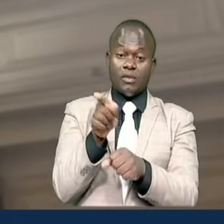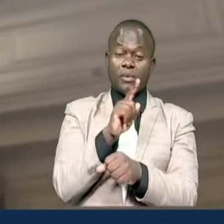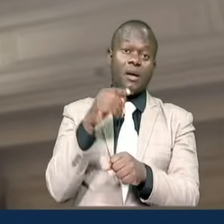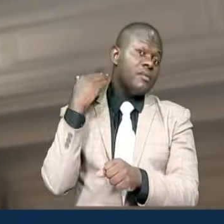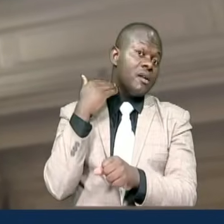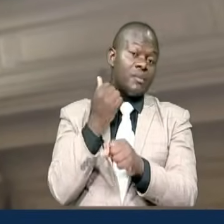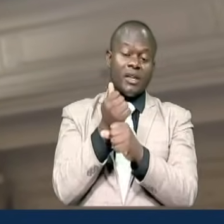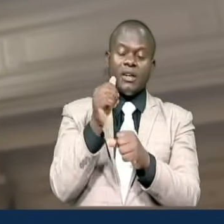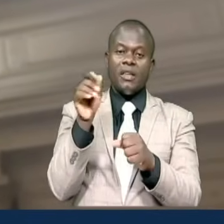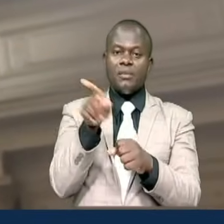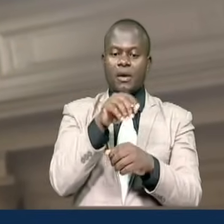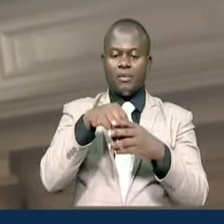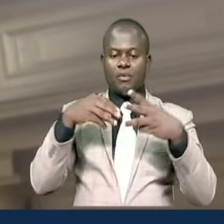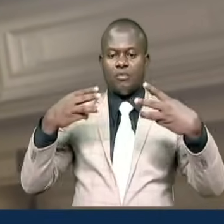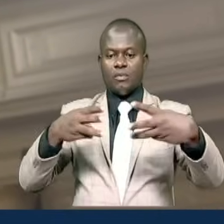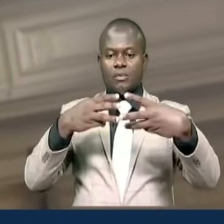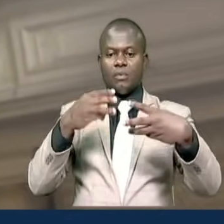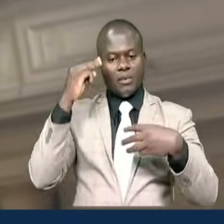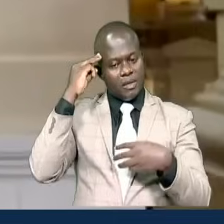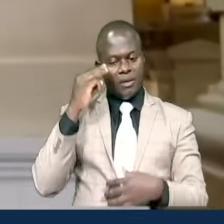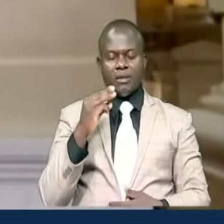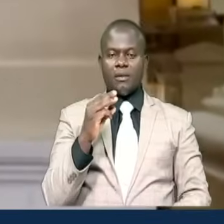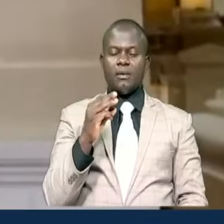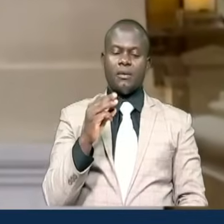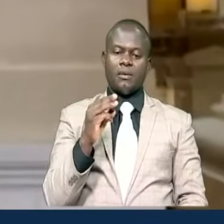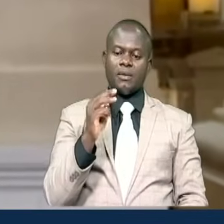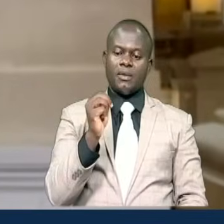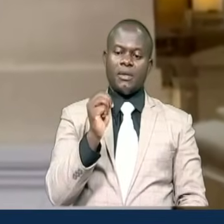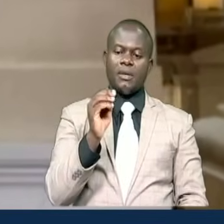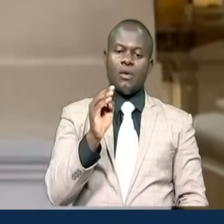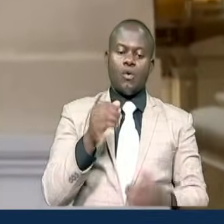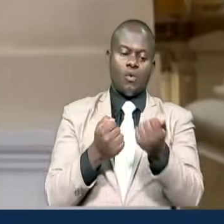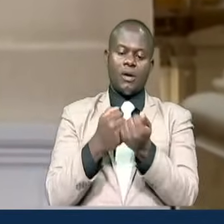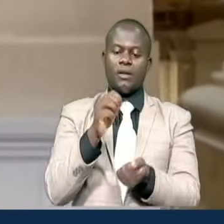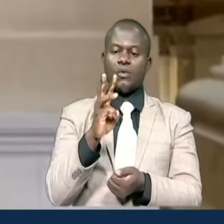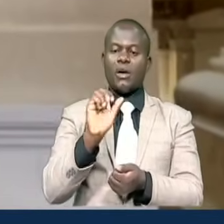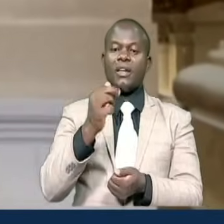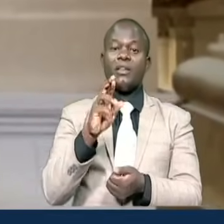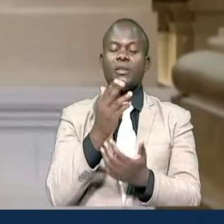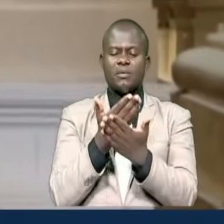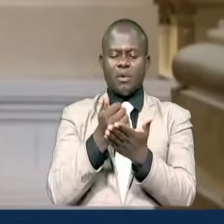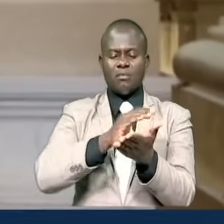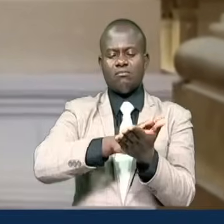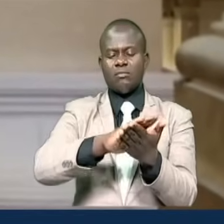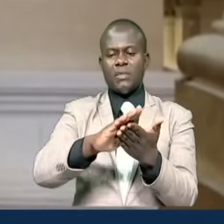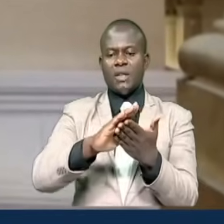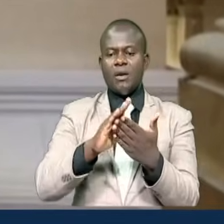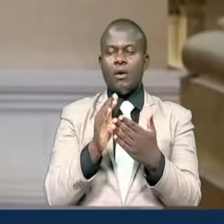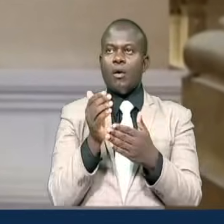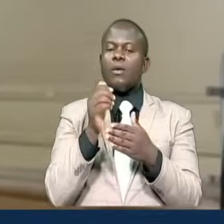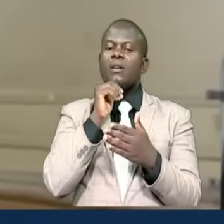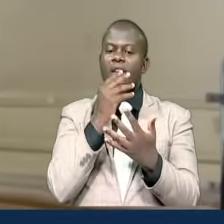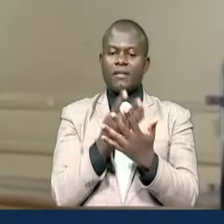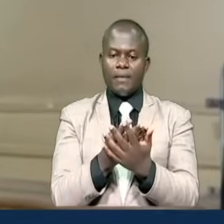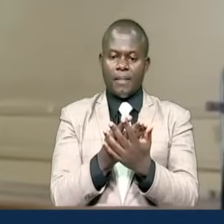mu ntambara, Maître Vincent Lurquin unganira Twahirwa yasabye ko habaho guca inkoni zamba umukiriya we